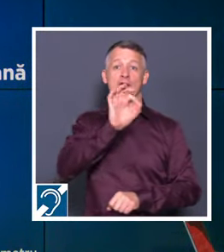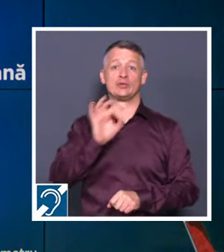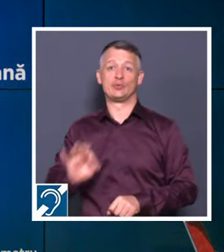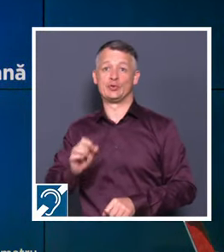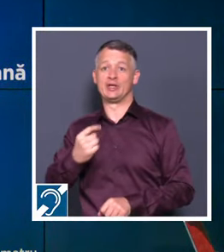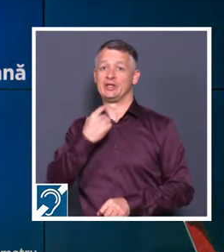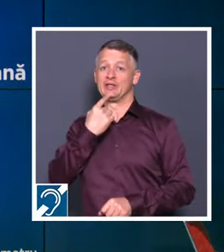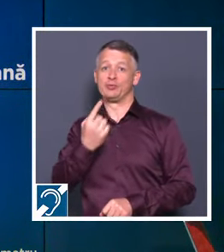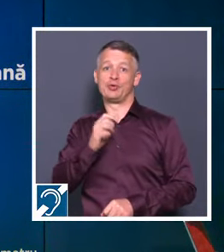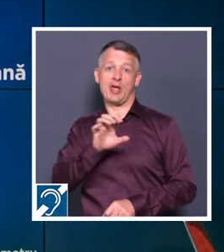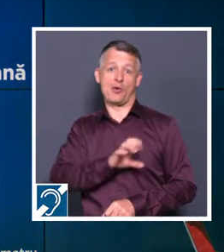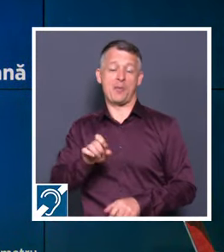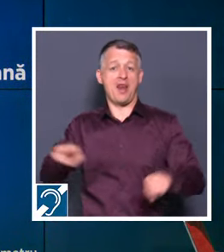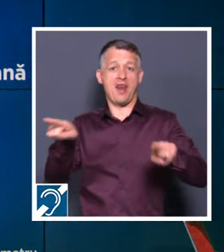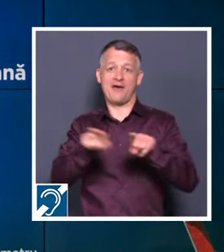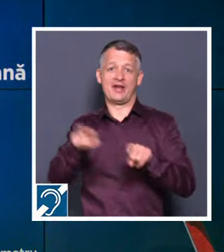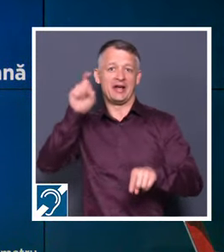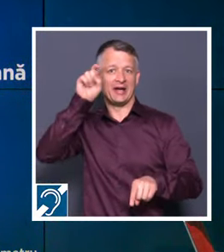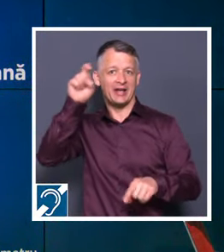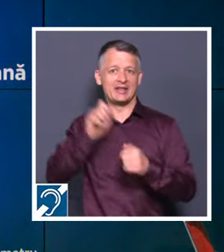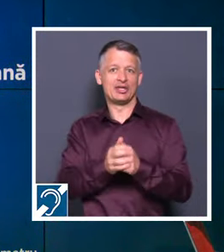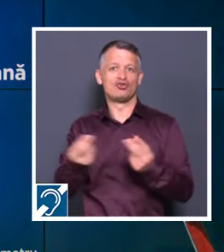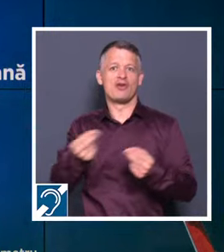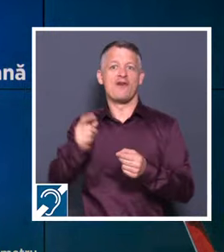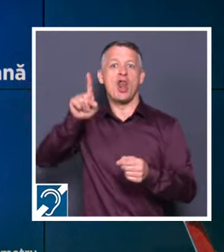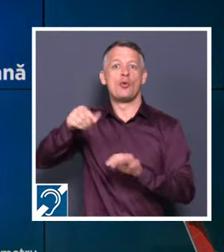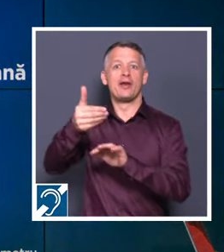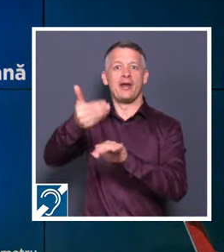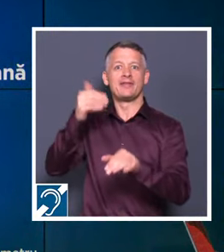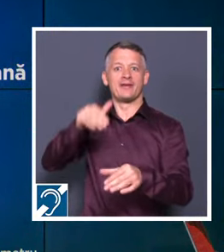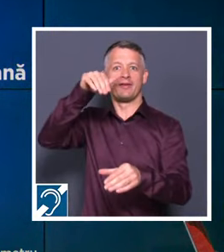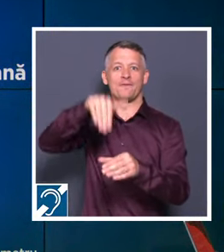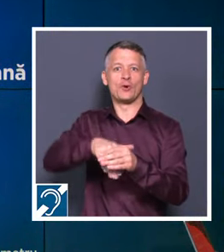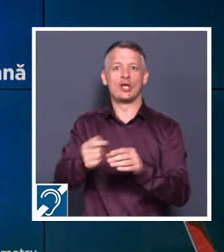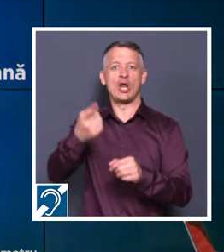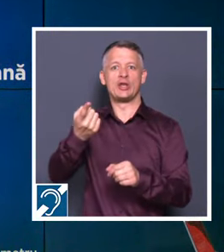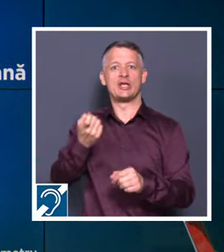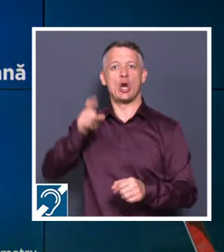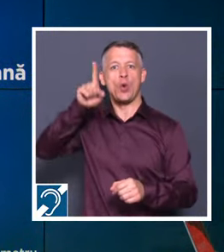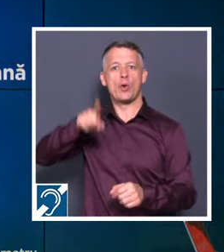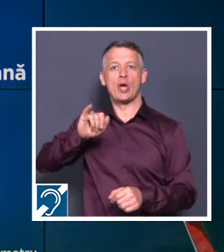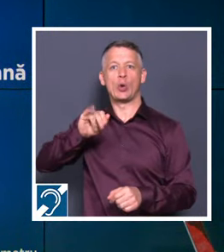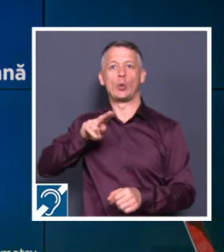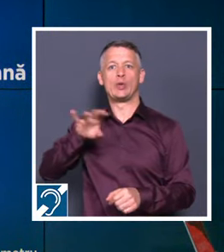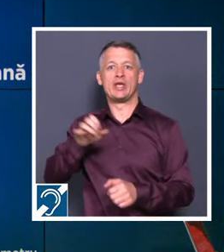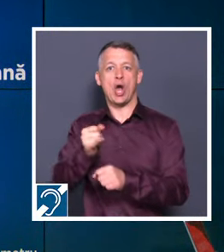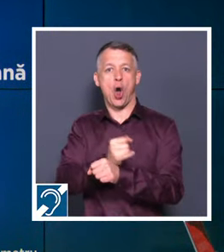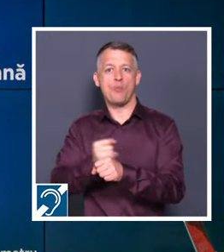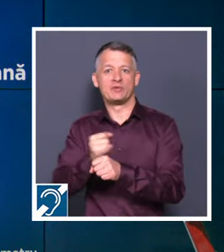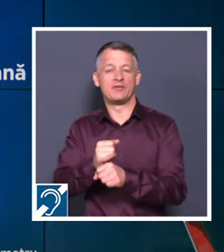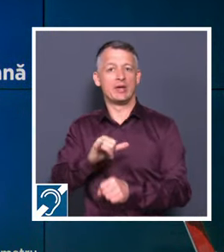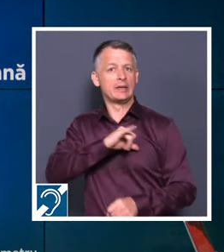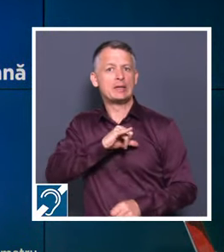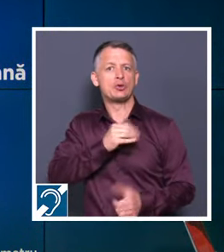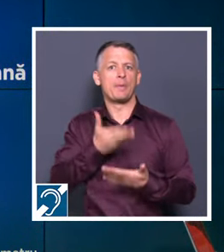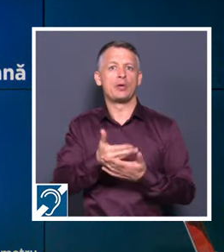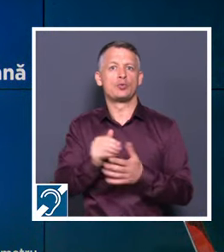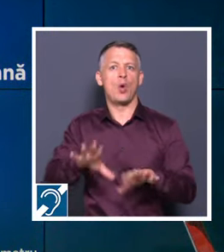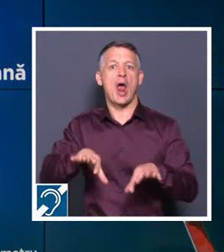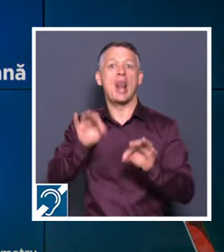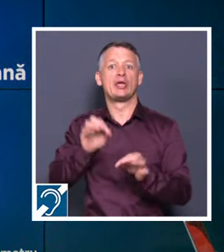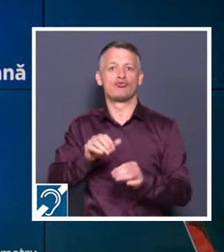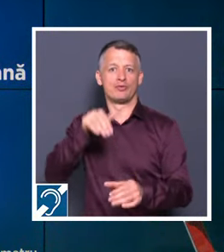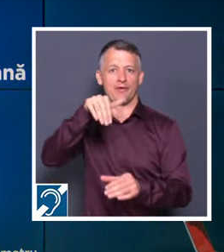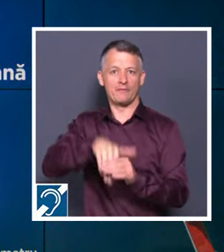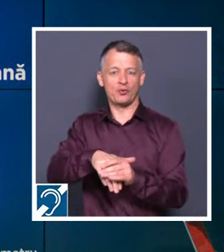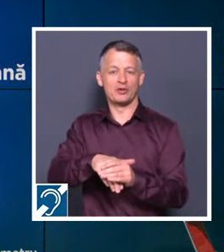dintre europeni sunt de aceeași părere. Cu doar câteva luni înainte de votul din iunie, observăm că interesul pentru alegeri a crescut